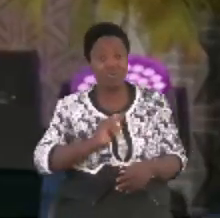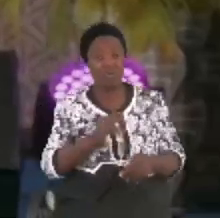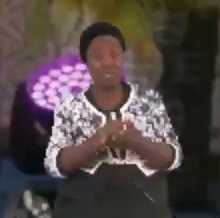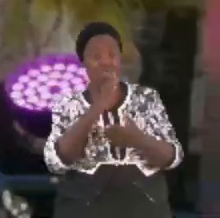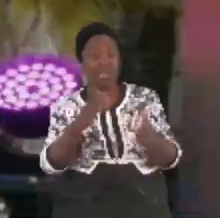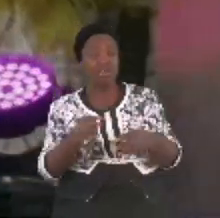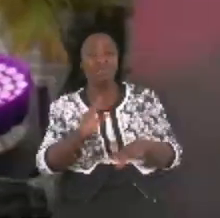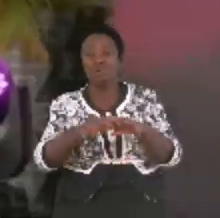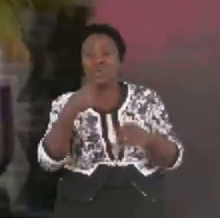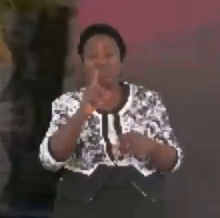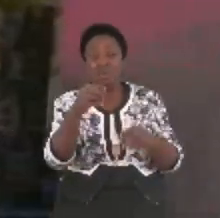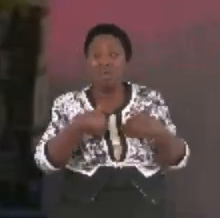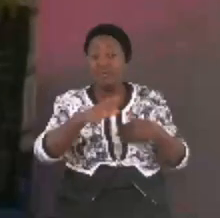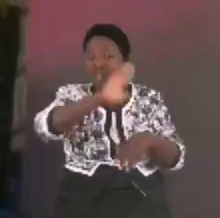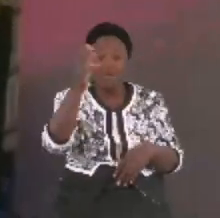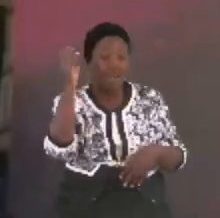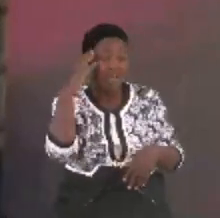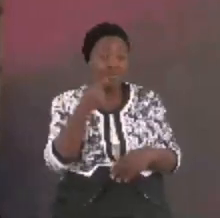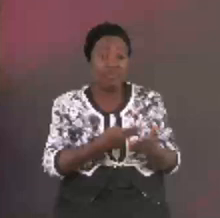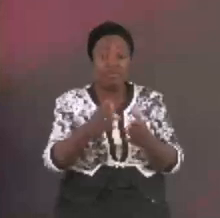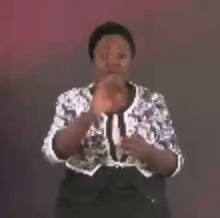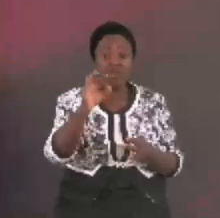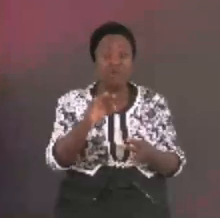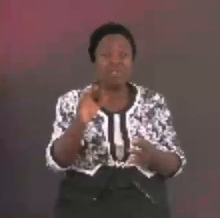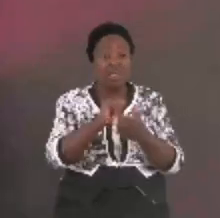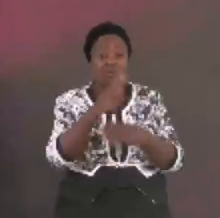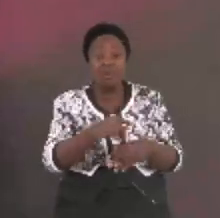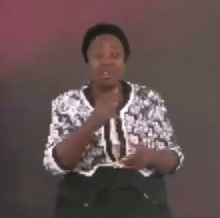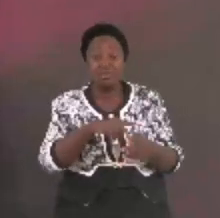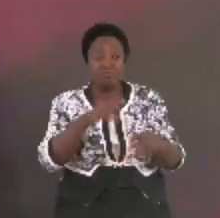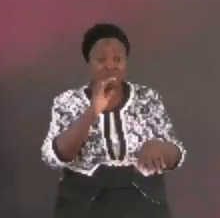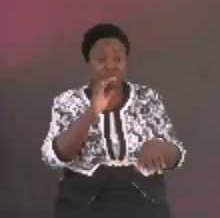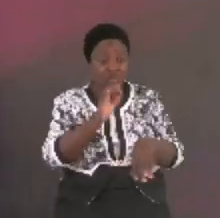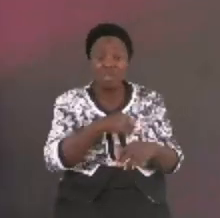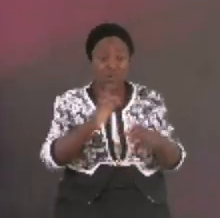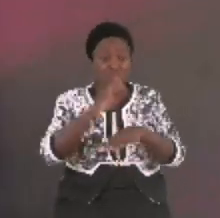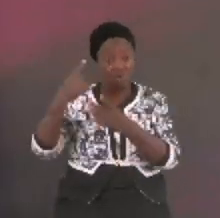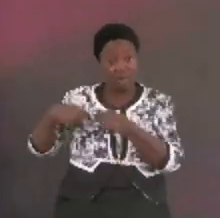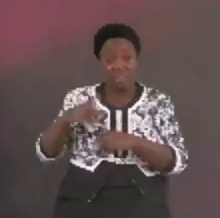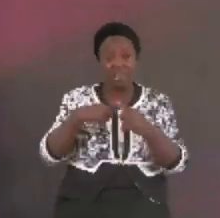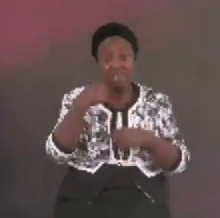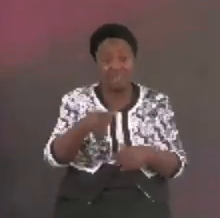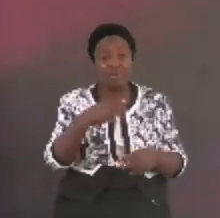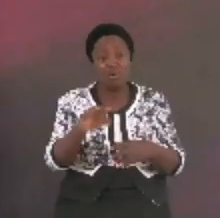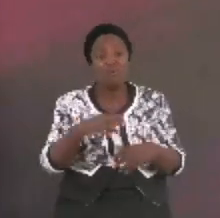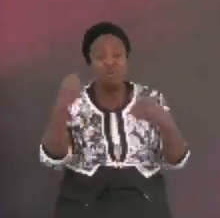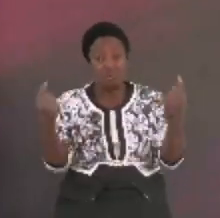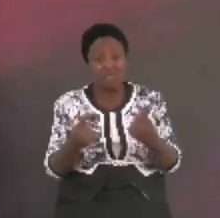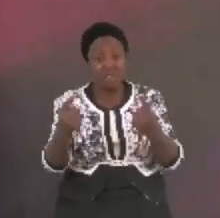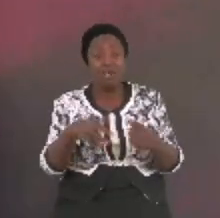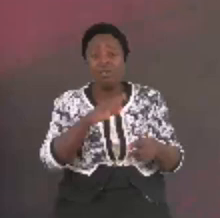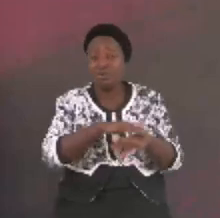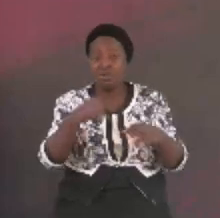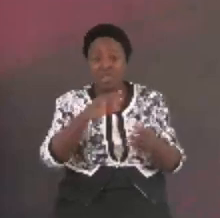entendu parler du Saint-Esprit qui va vous convaincre du péché. Ne dites pas que vous n'avez jamais entendu parler du Saint-Esprit qui va